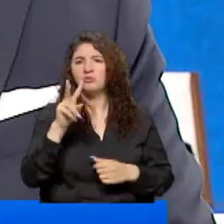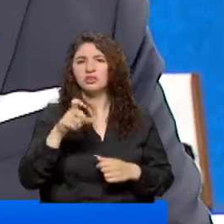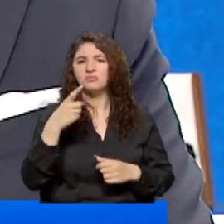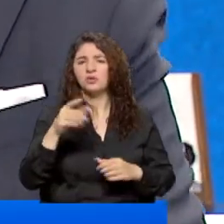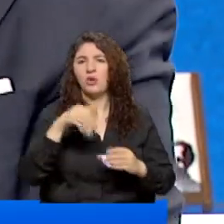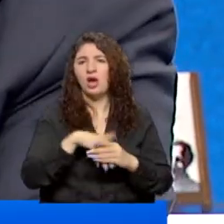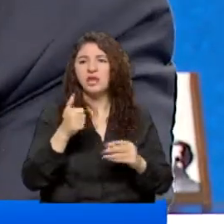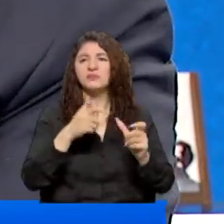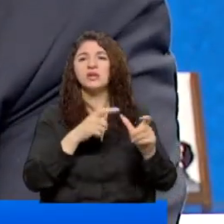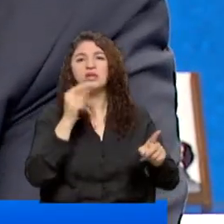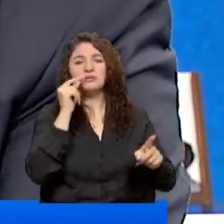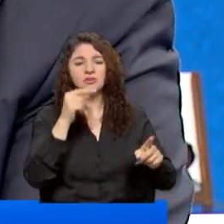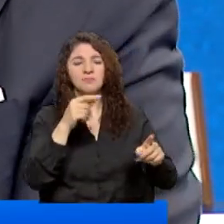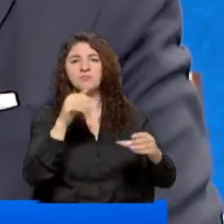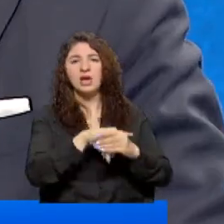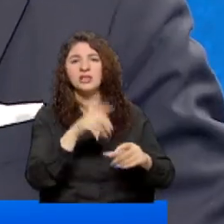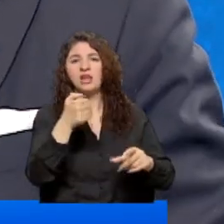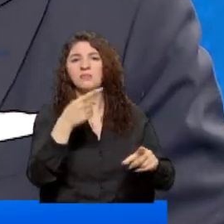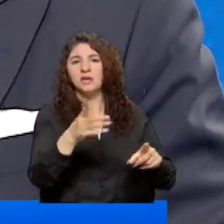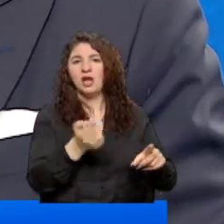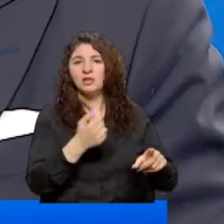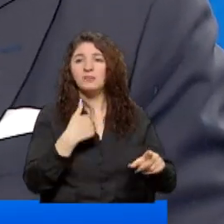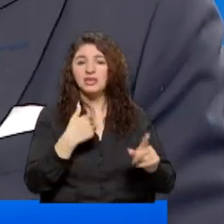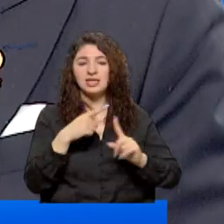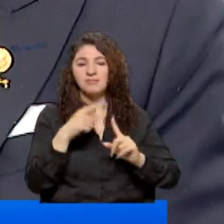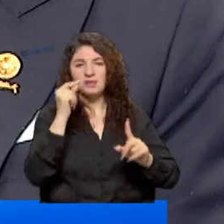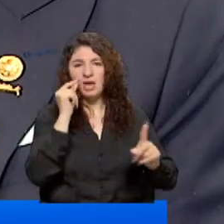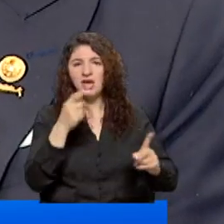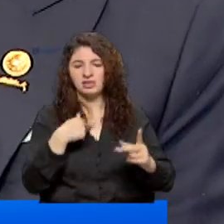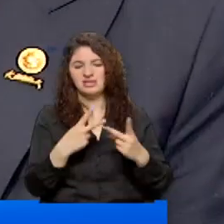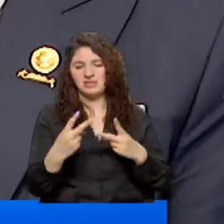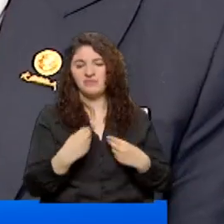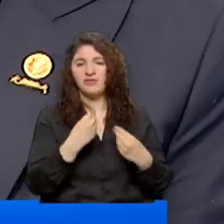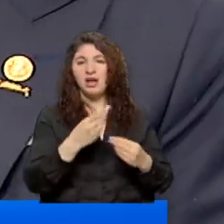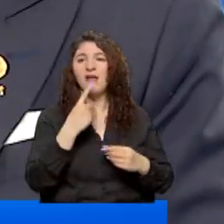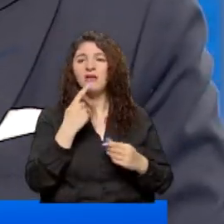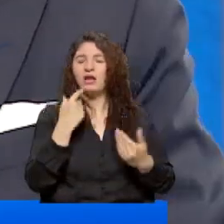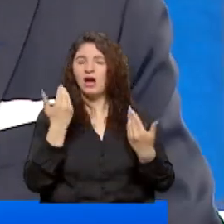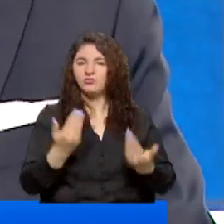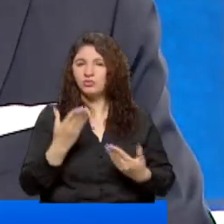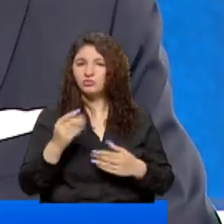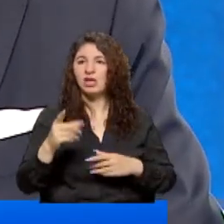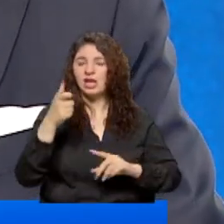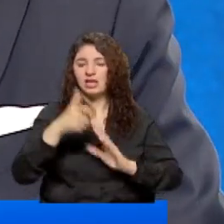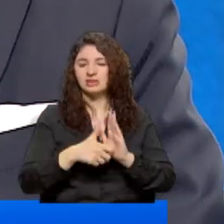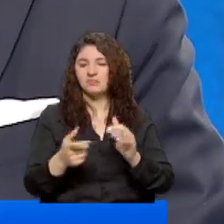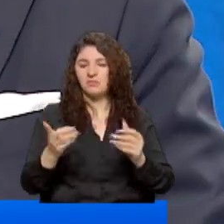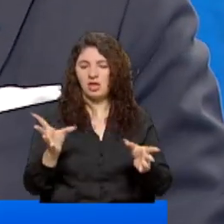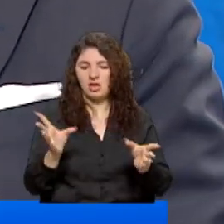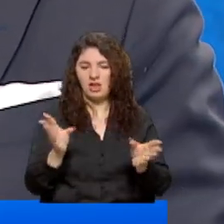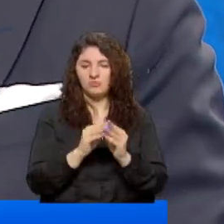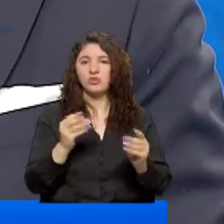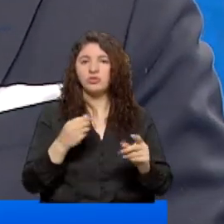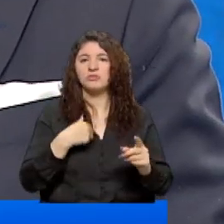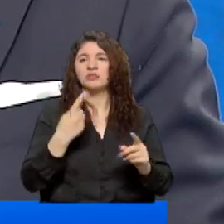38010 aldım Saadet Partisi altına aldı ama ben Temel ve Sıramı vererek Temel ve Elazığ kabul edersen isteğin olursa ben